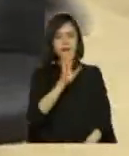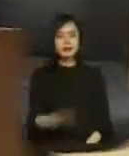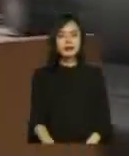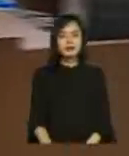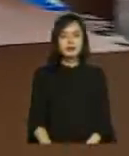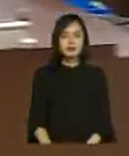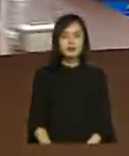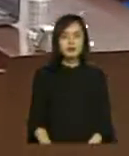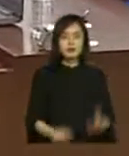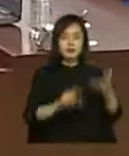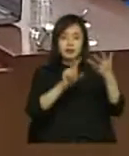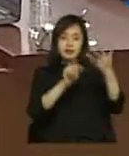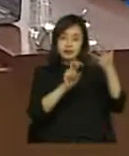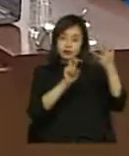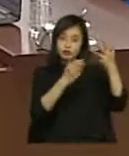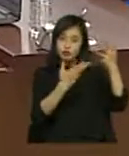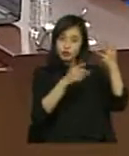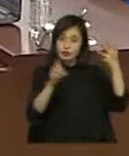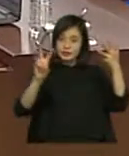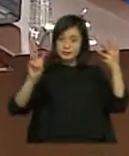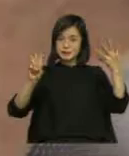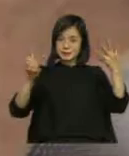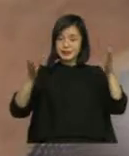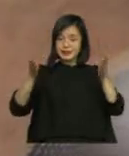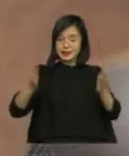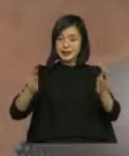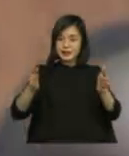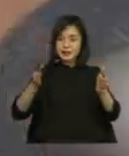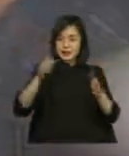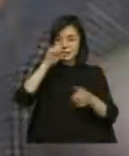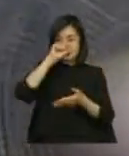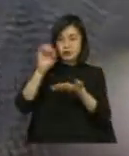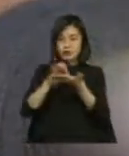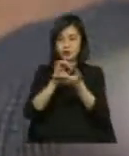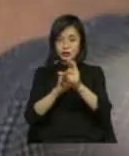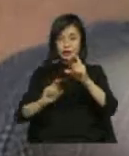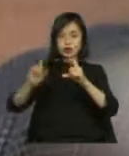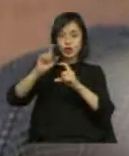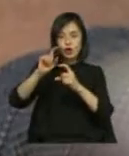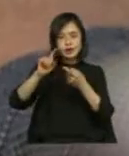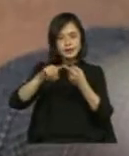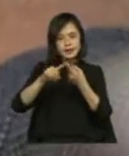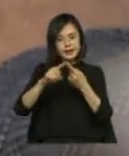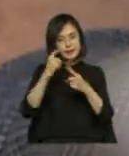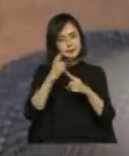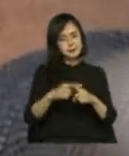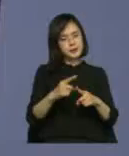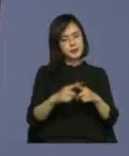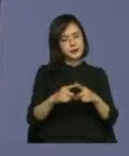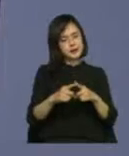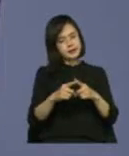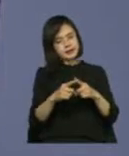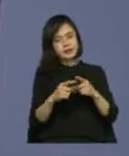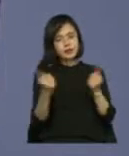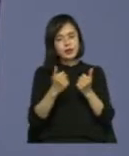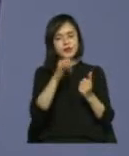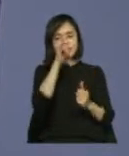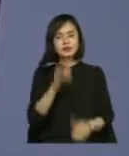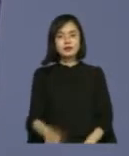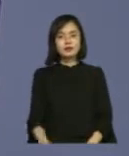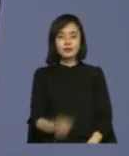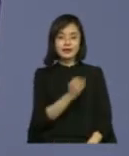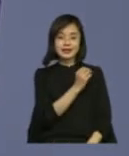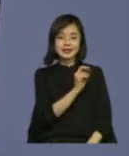지난해 결산 1과 430억 원 규모의 추가경정 예산안을 심사합니다 야당 의원들의 반발이 예상되는